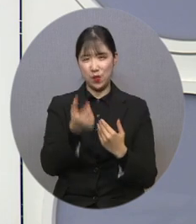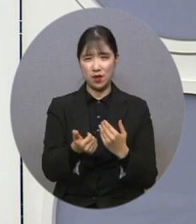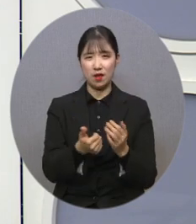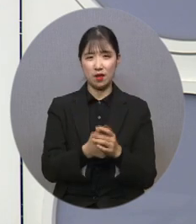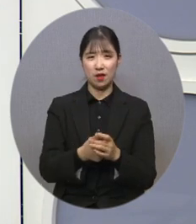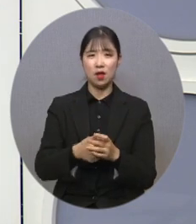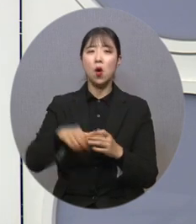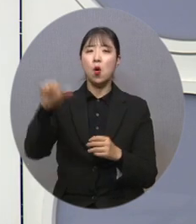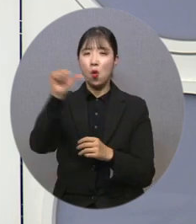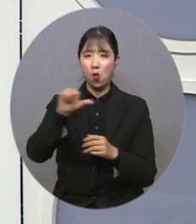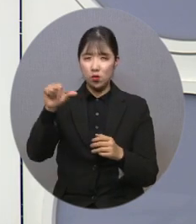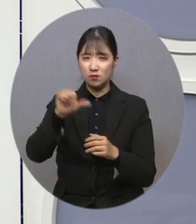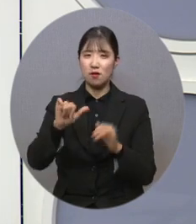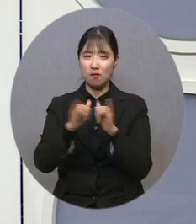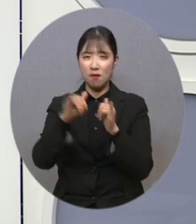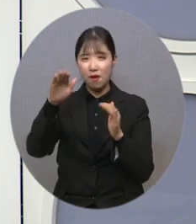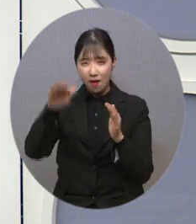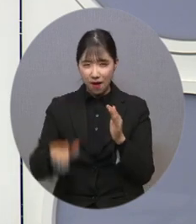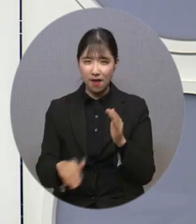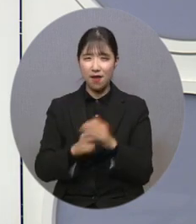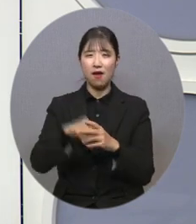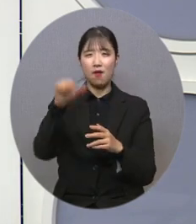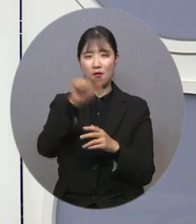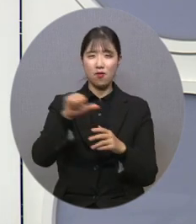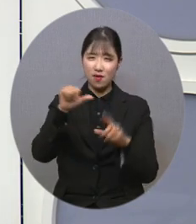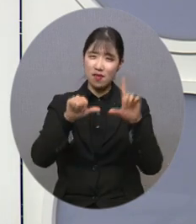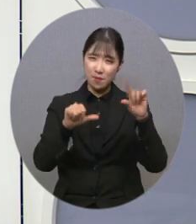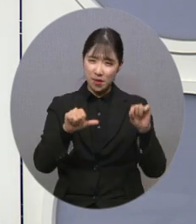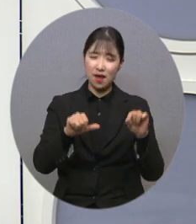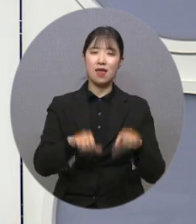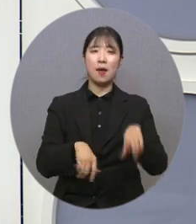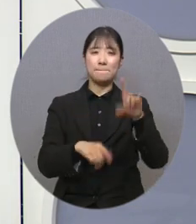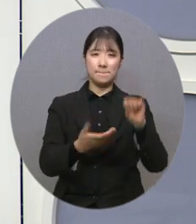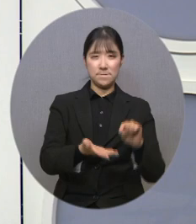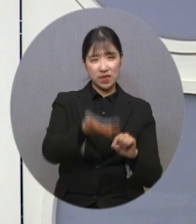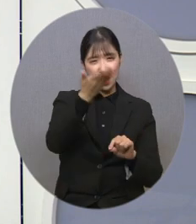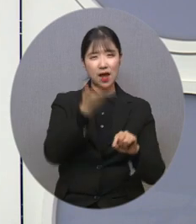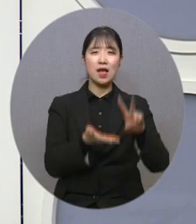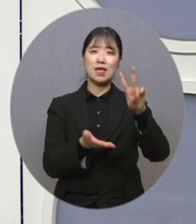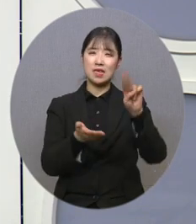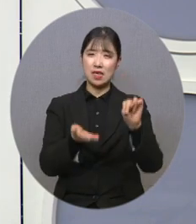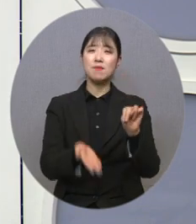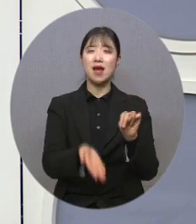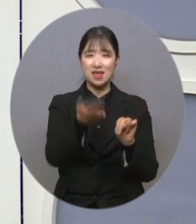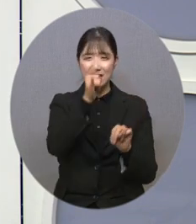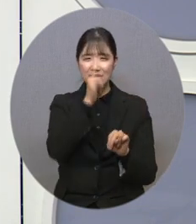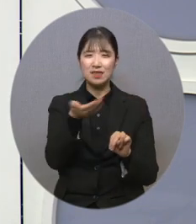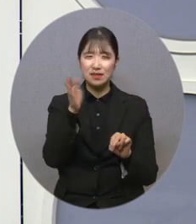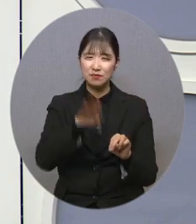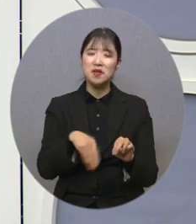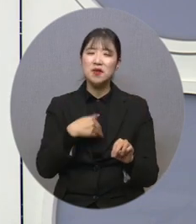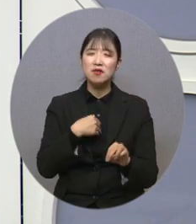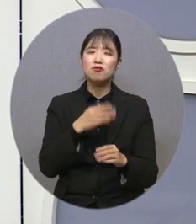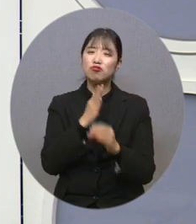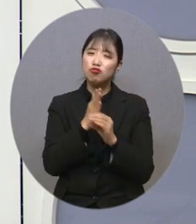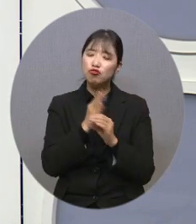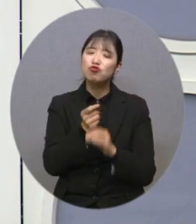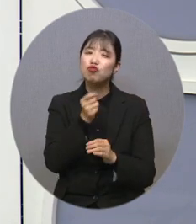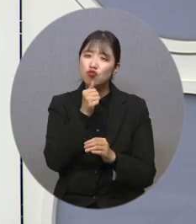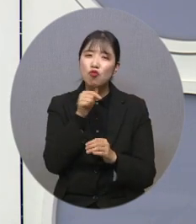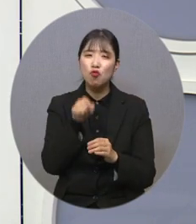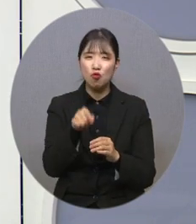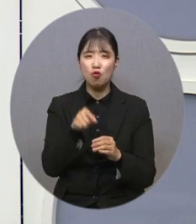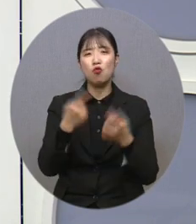명 이하의 대학, 5천 명에서 1만 명 대학, 1만 명 이상의 대학, 뭐 2만 명 이상의 대학이 있지만 우리는 중소규모의